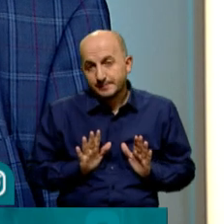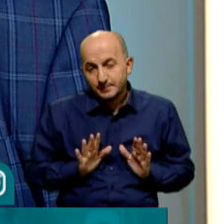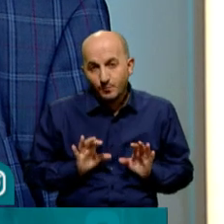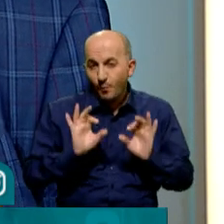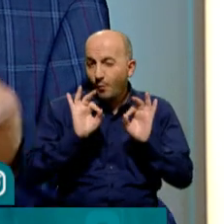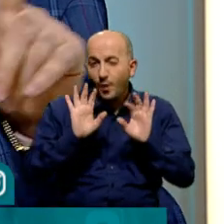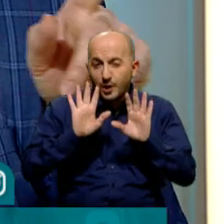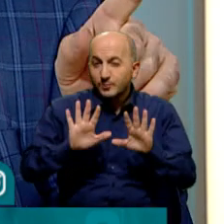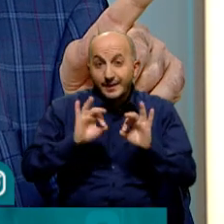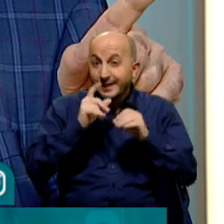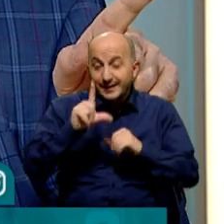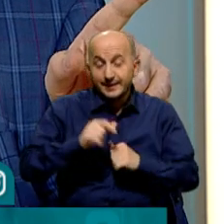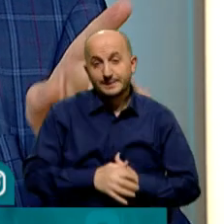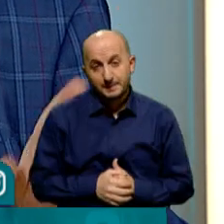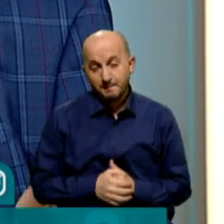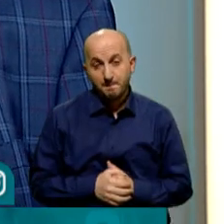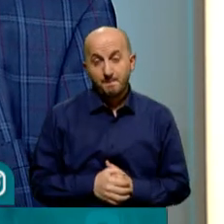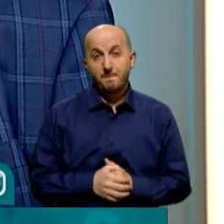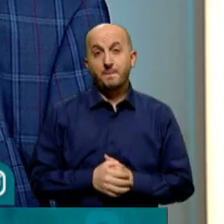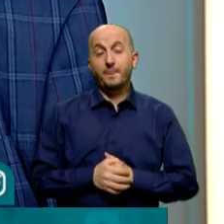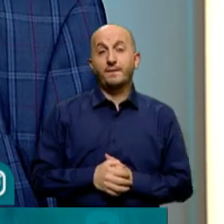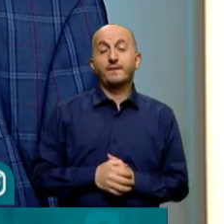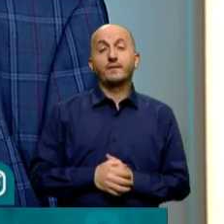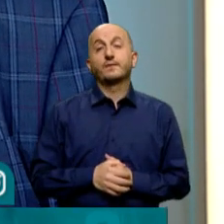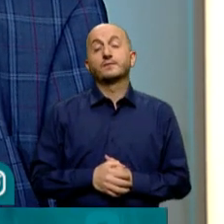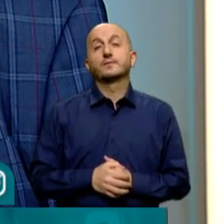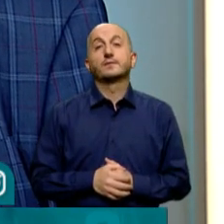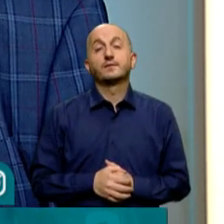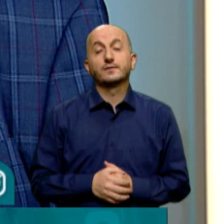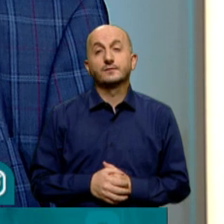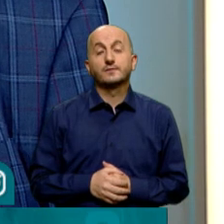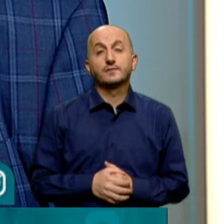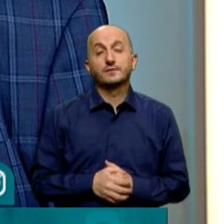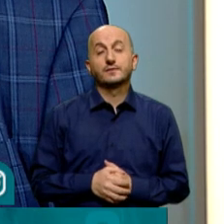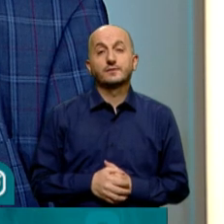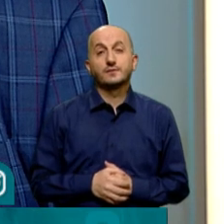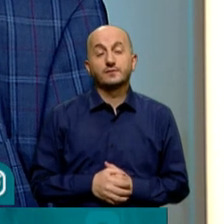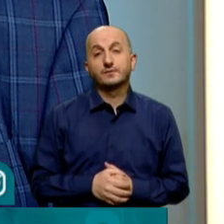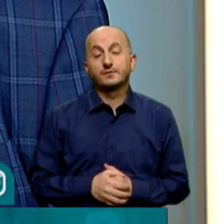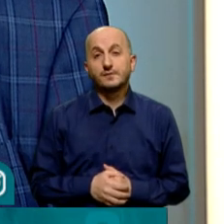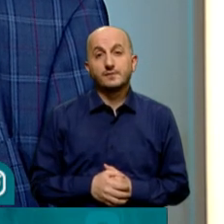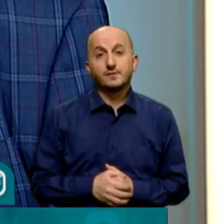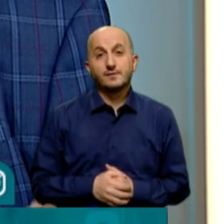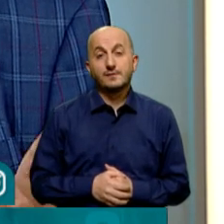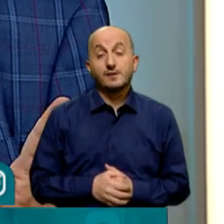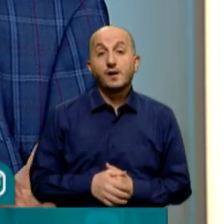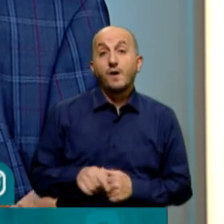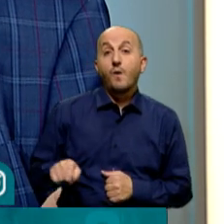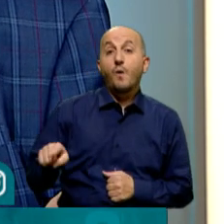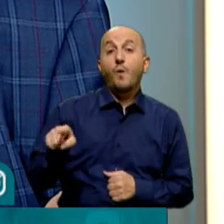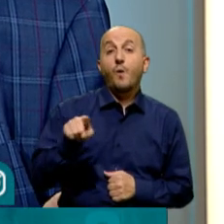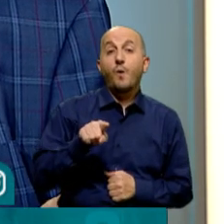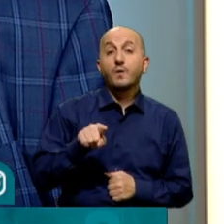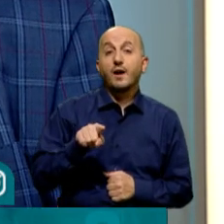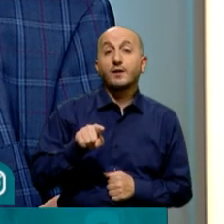durumda ne gerekir? Ayetin devamı cevap veriyor. Diyor ki, فَمَتِّعُوهُنَّ وَسَرِّحُوهُنَّ سَرَاحًا جَم۪يلًا Onlara muta